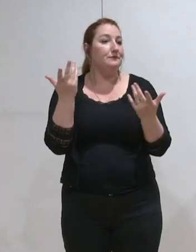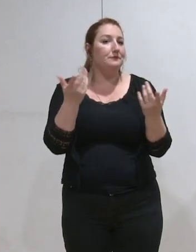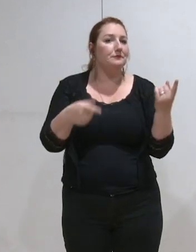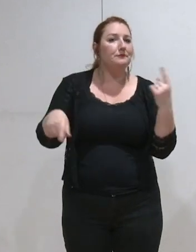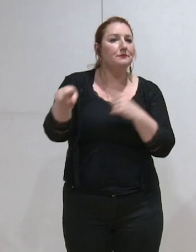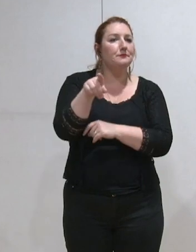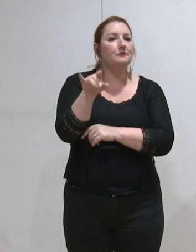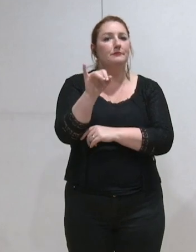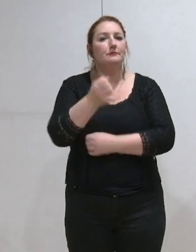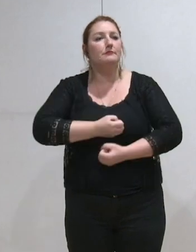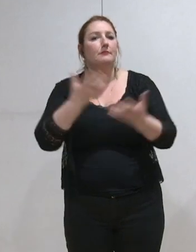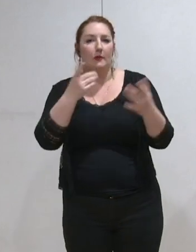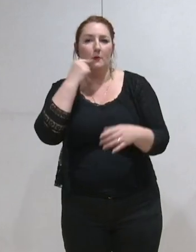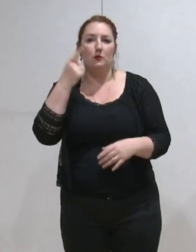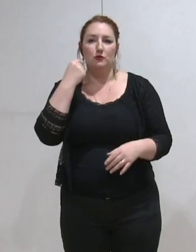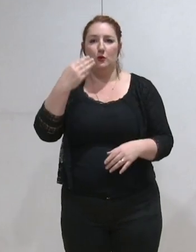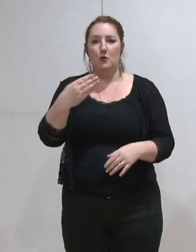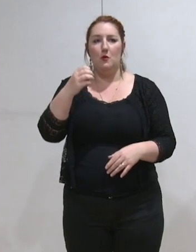la parole à Monsieur